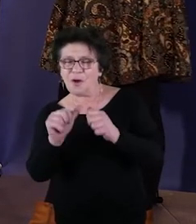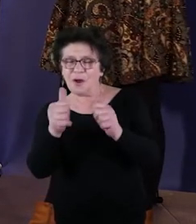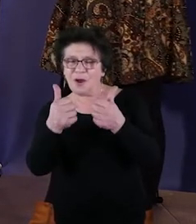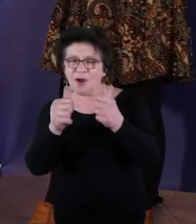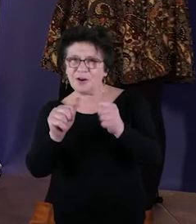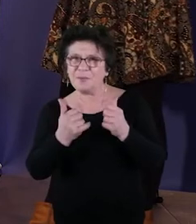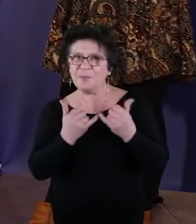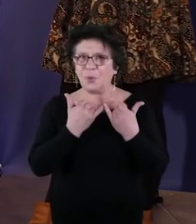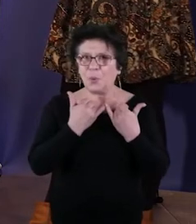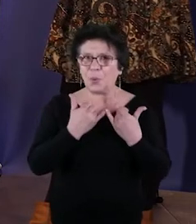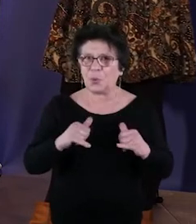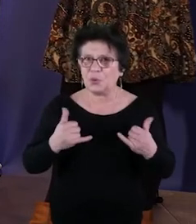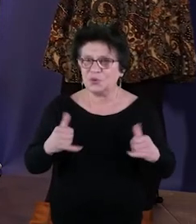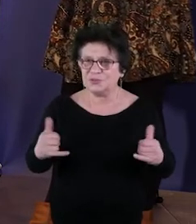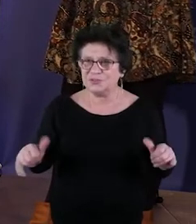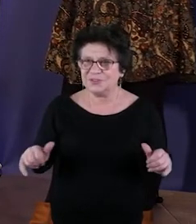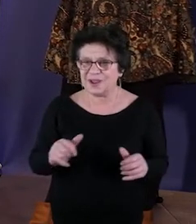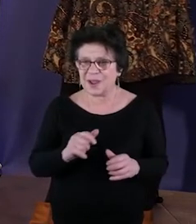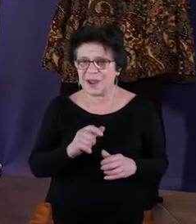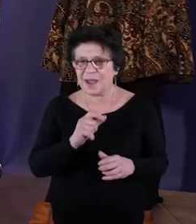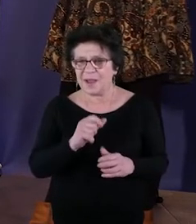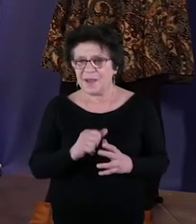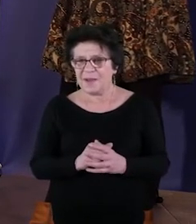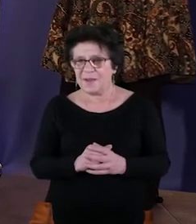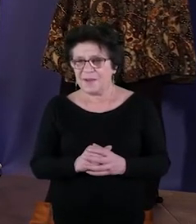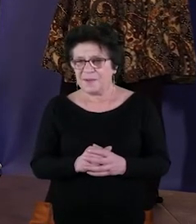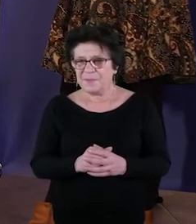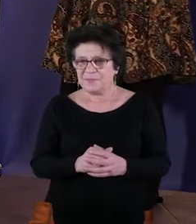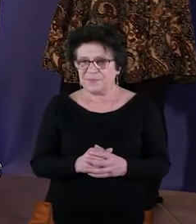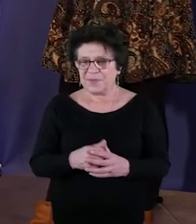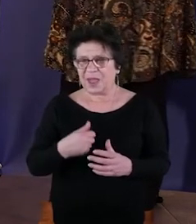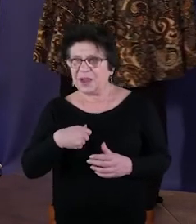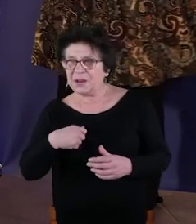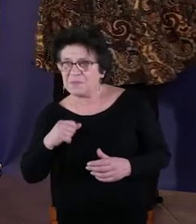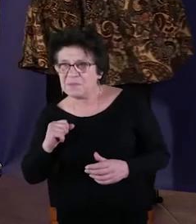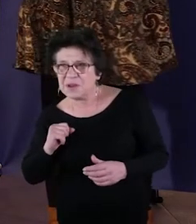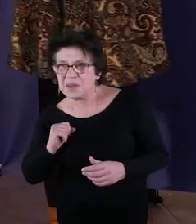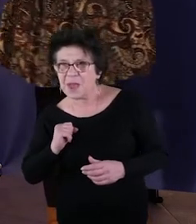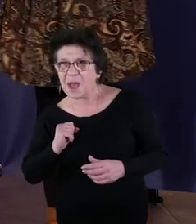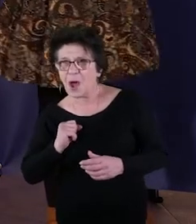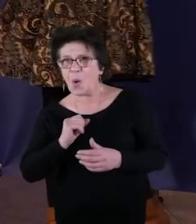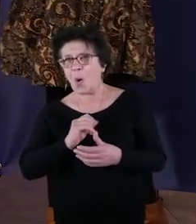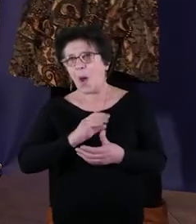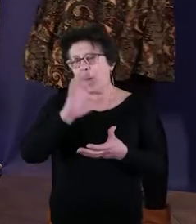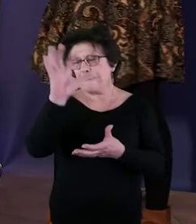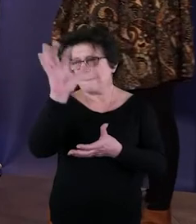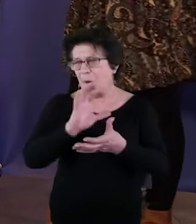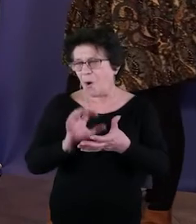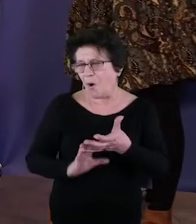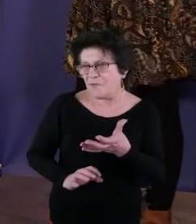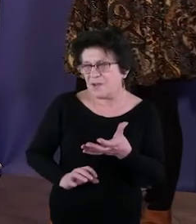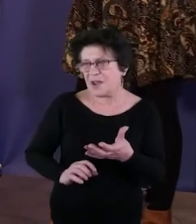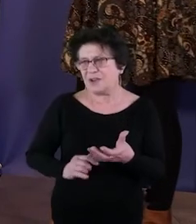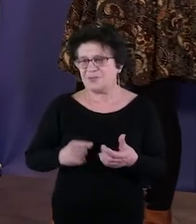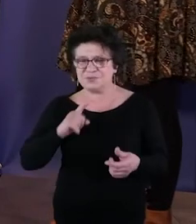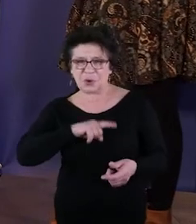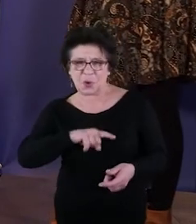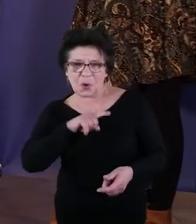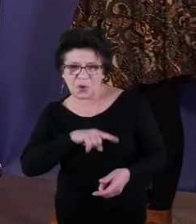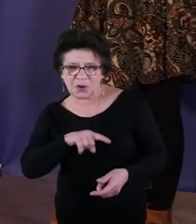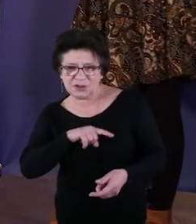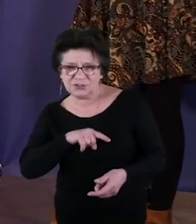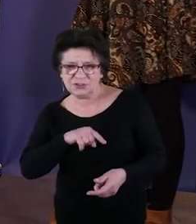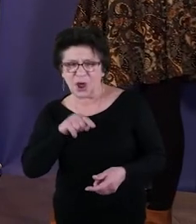literackich thriller kryminał powieść obyczajowa psychologiczna także